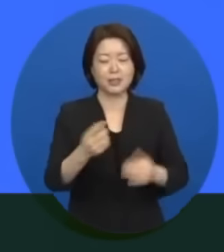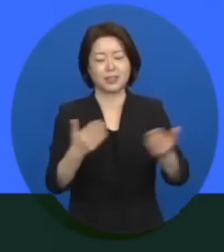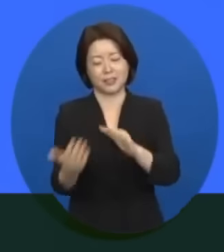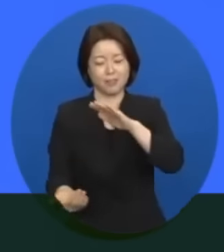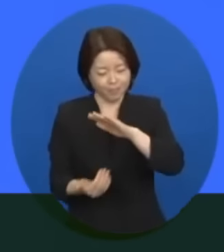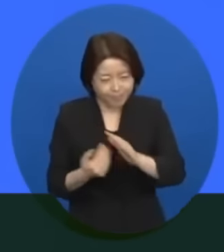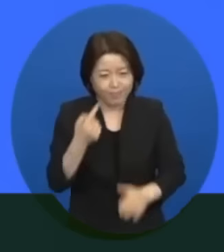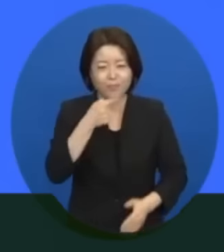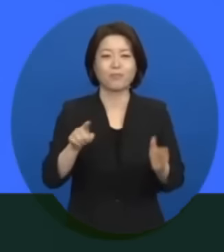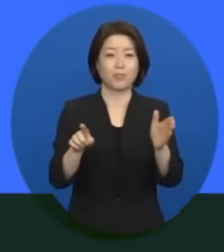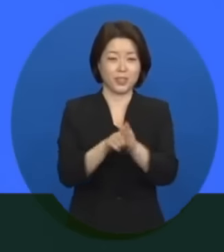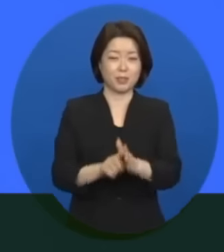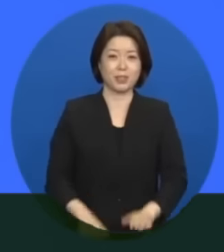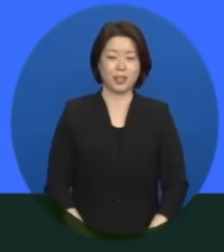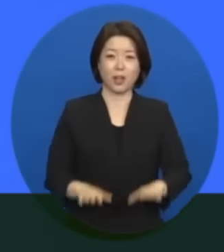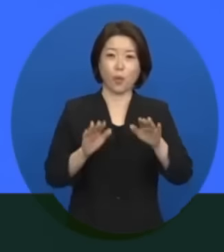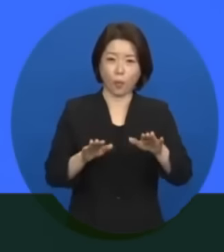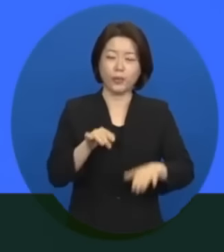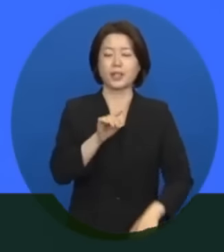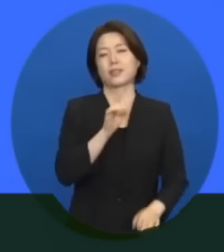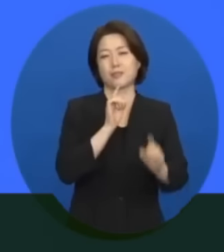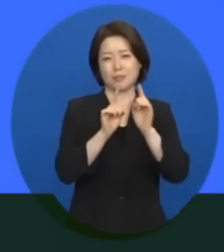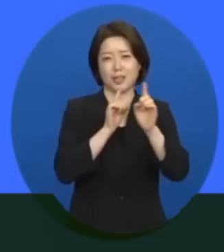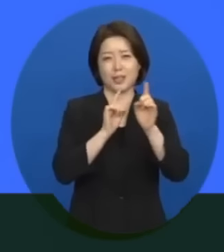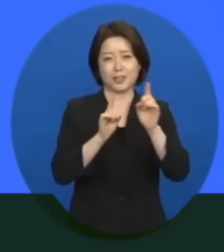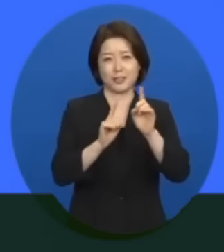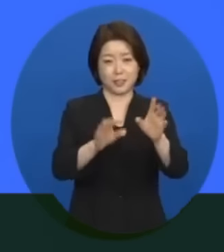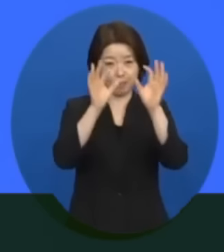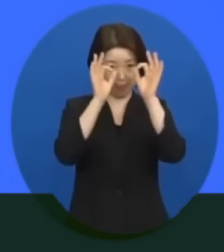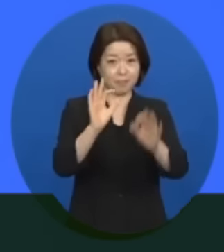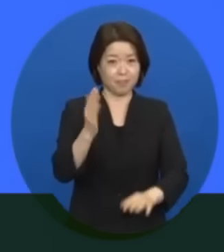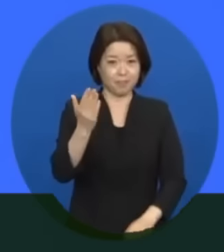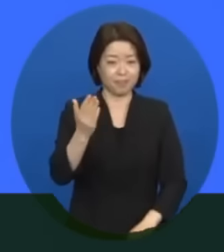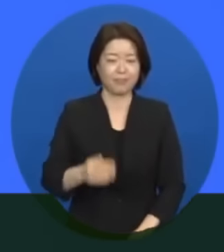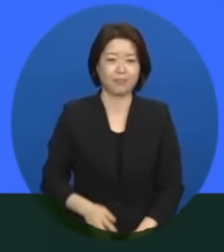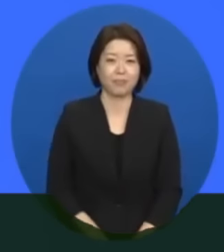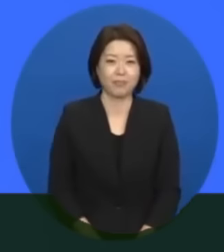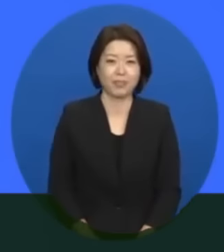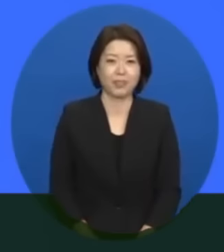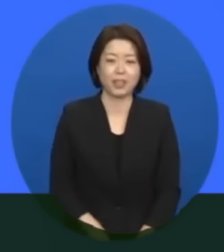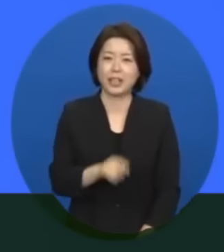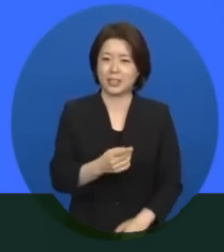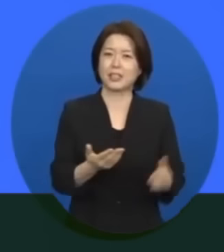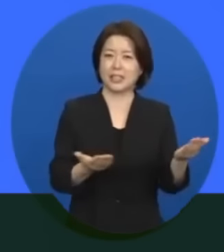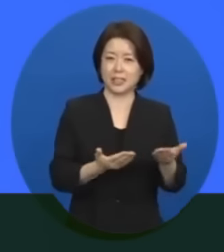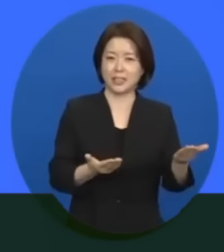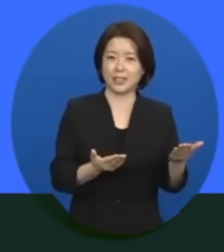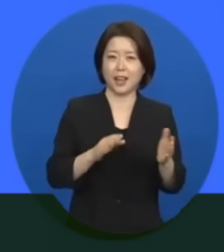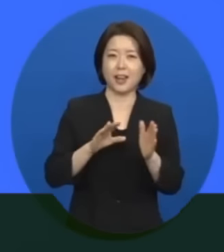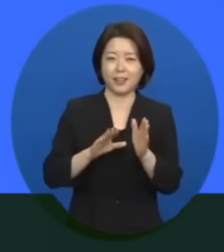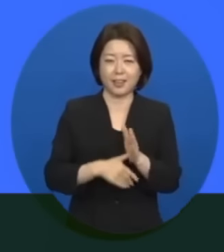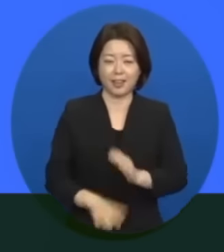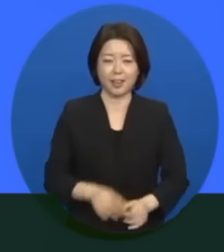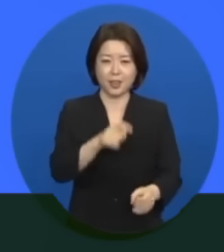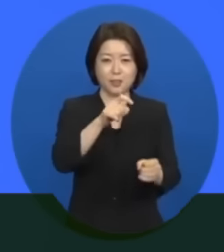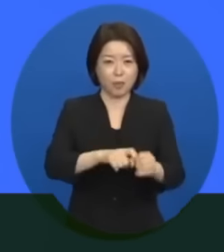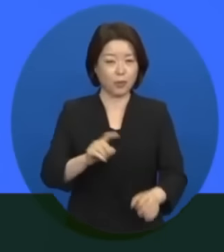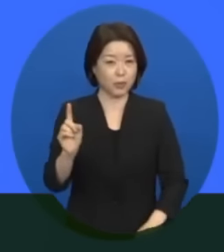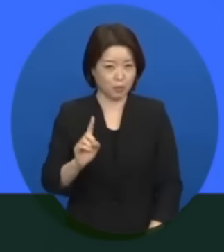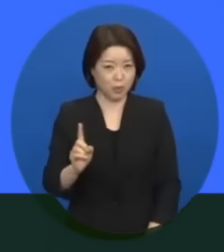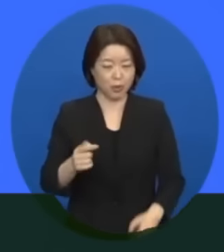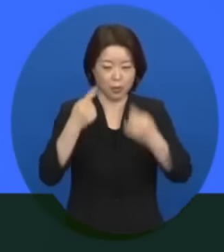줄로 믿습니다 아멘 오늘 이제 그 말씀을 보게 되는 겁니다 어이 일을 할 때의 목적은 분명히